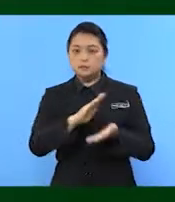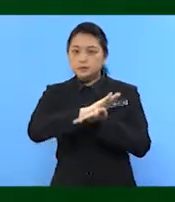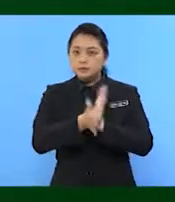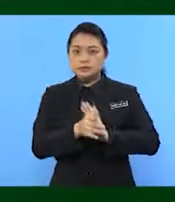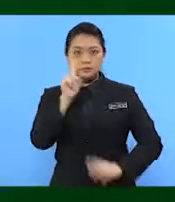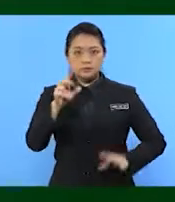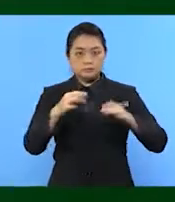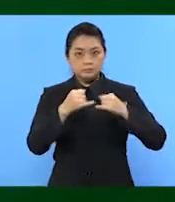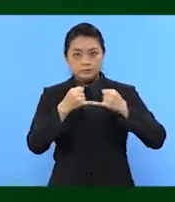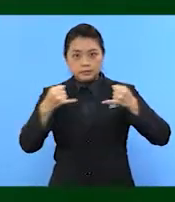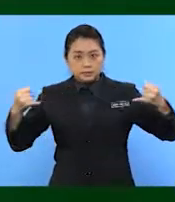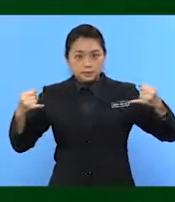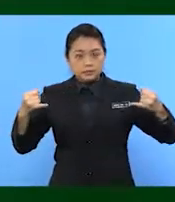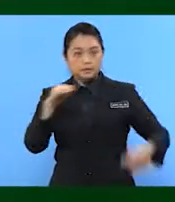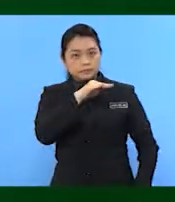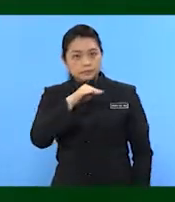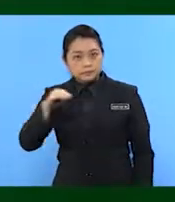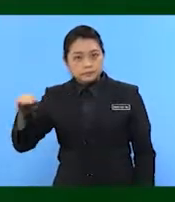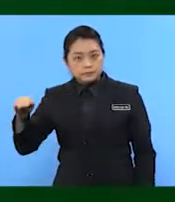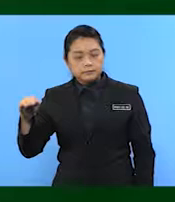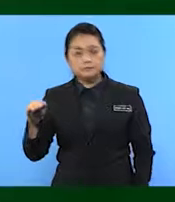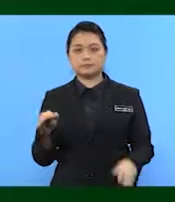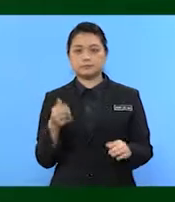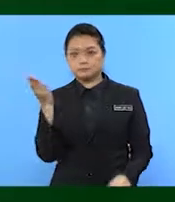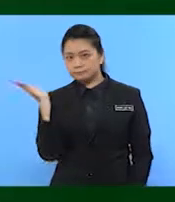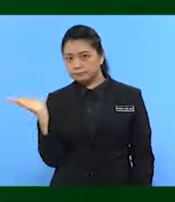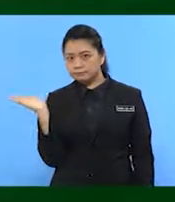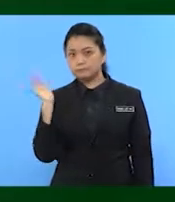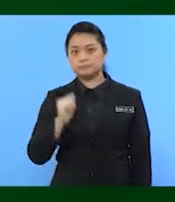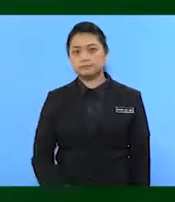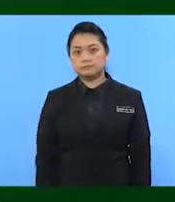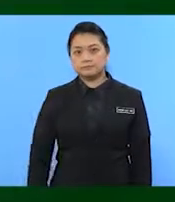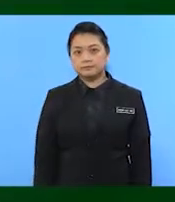satu garis mengufuk seperti yang ditunjuk di dalam rajah.